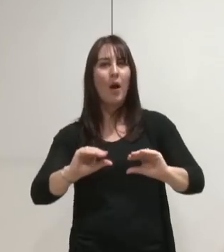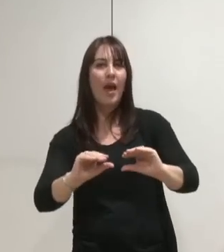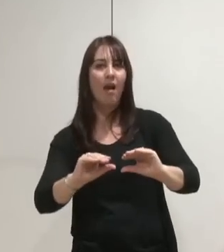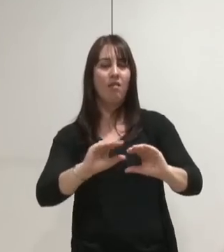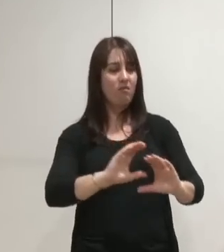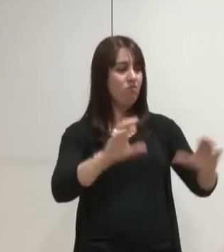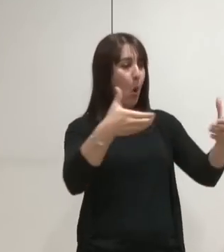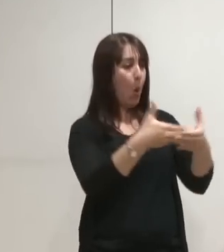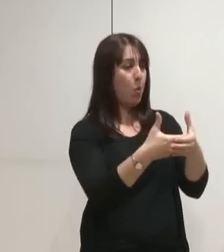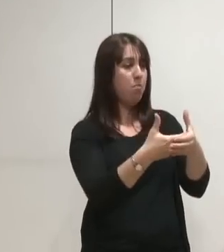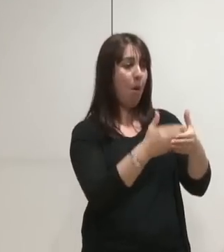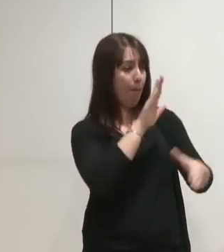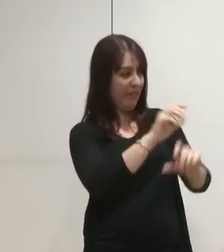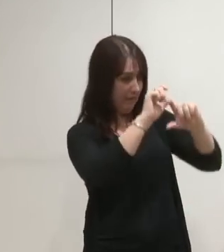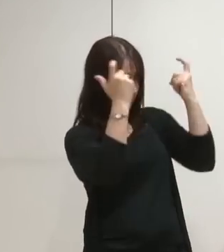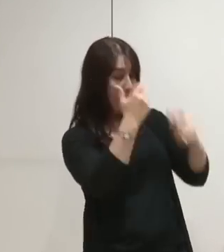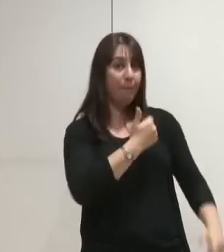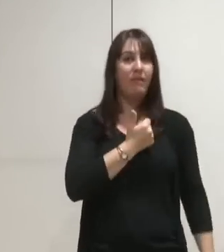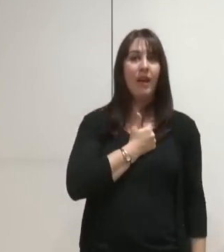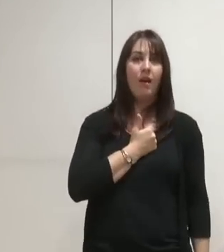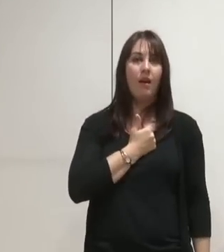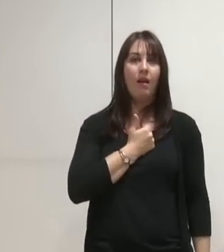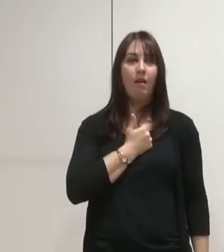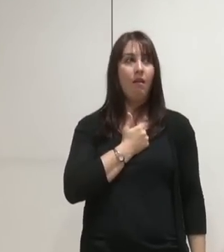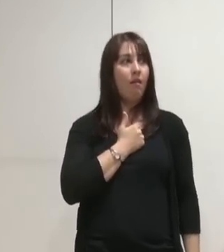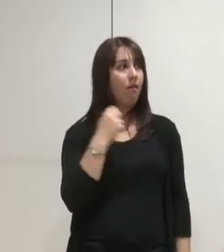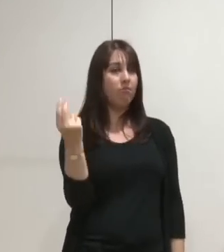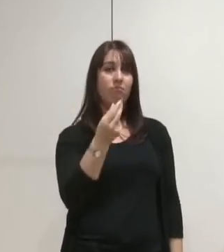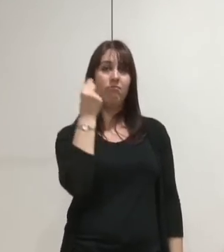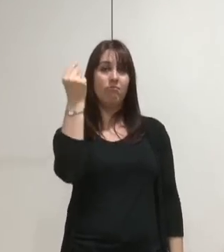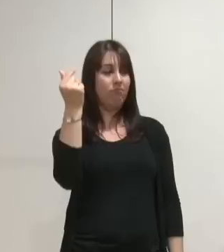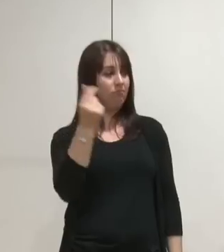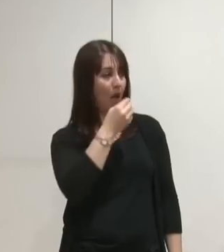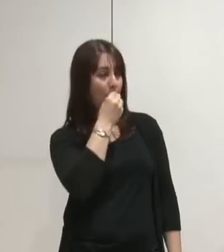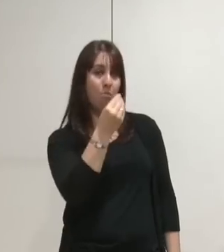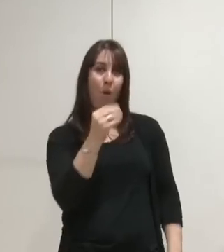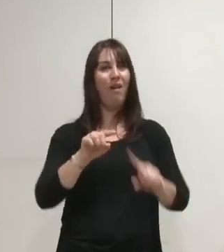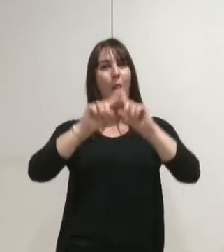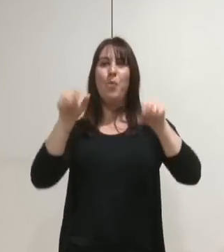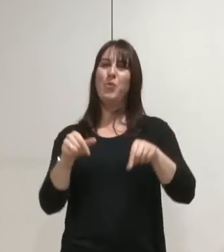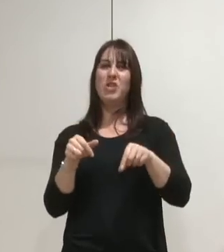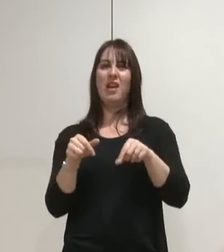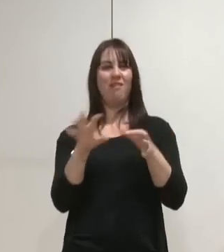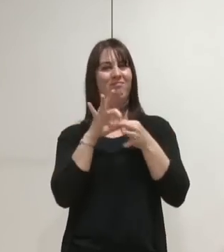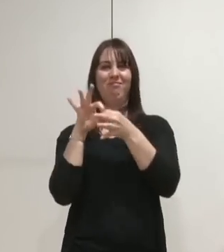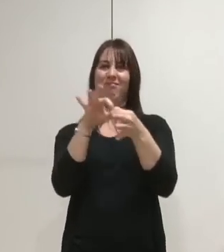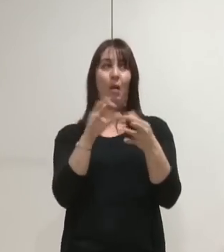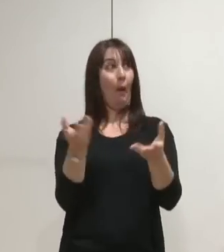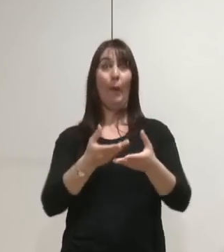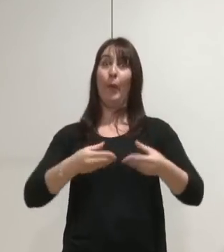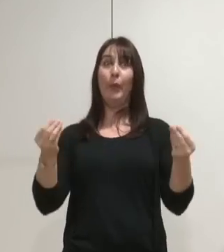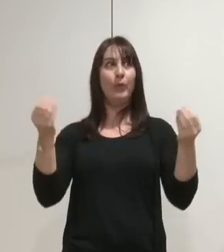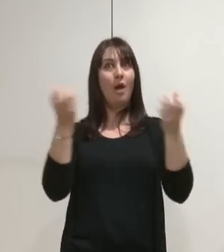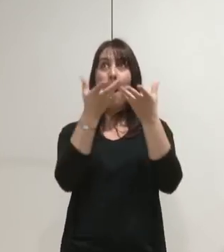groupement privé et là par contre le principe de l'unité budgétaire disparaît